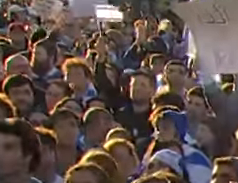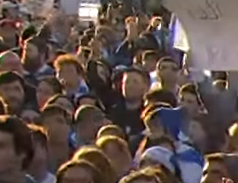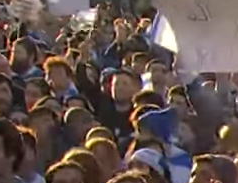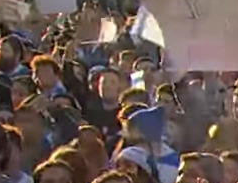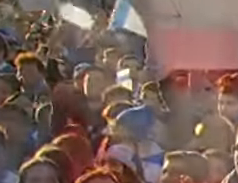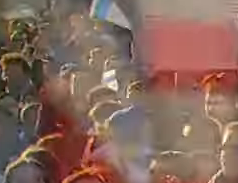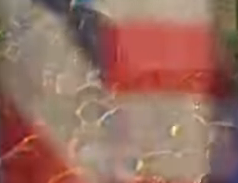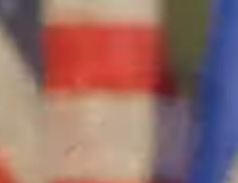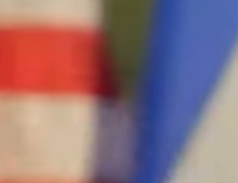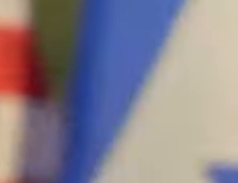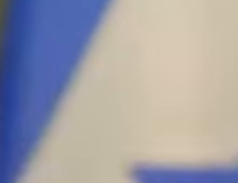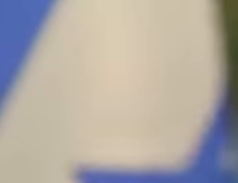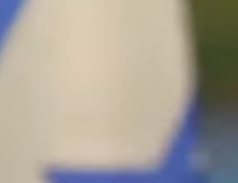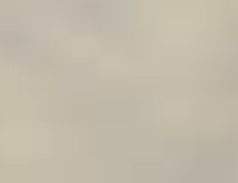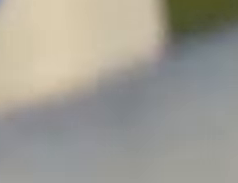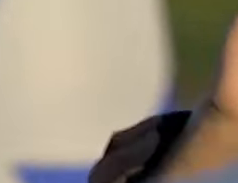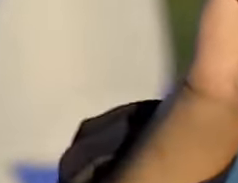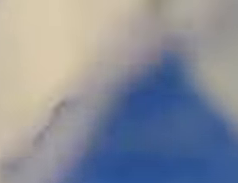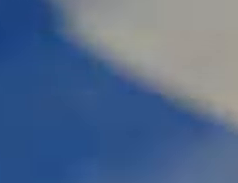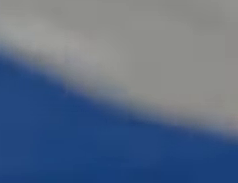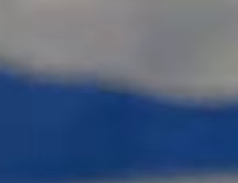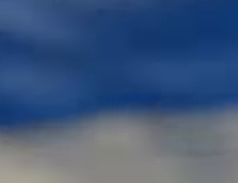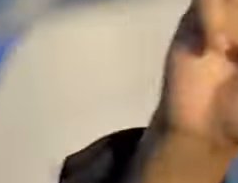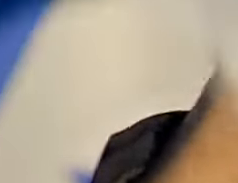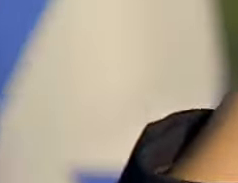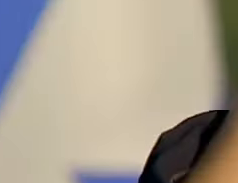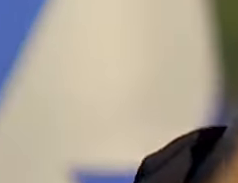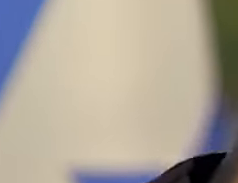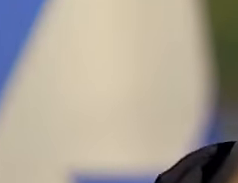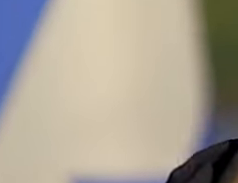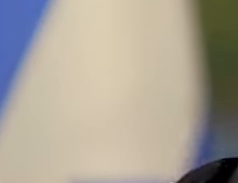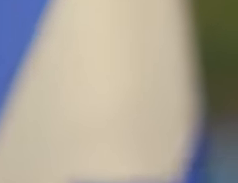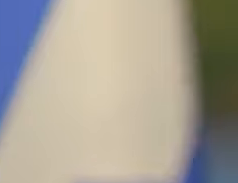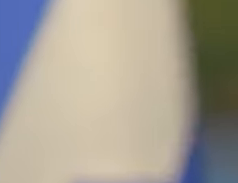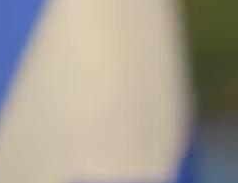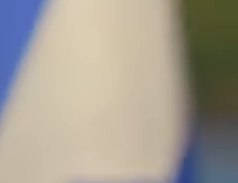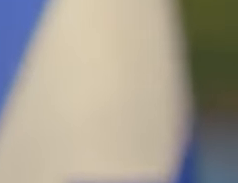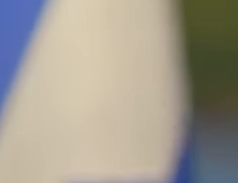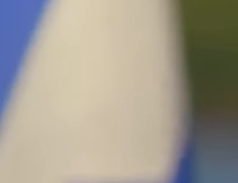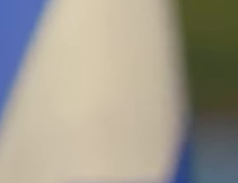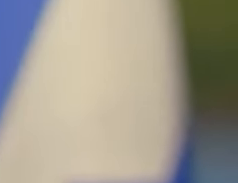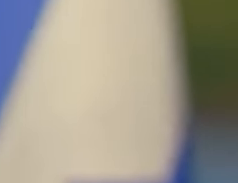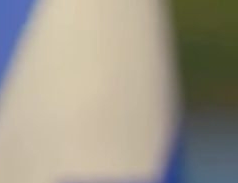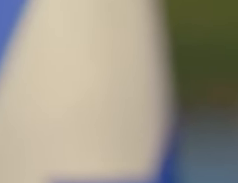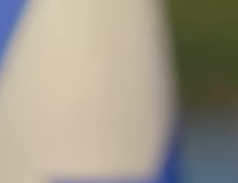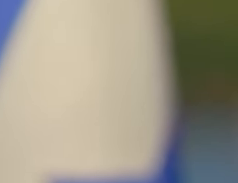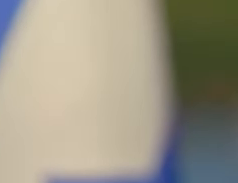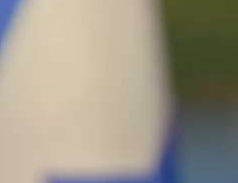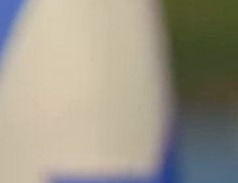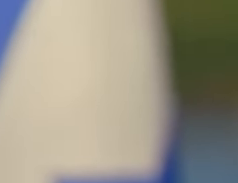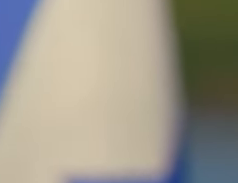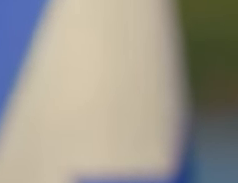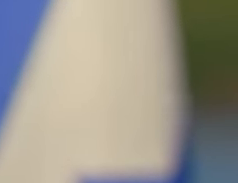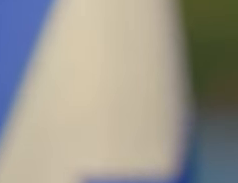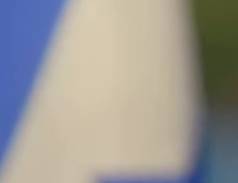אנחנו מקראת סיום, אבל אני רוצה, בזכות המעמד הקדוש והיקר הזה, אני רוצה להזמין יהודי